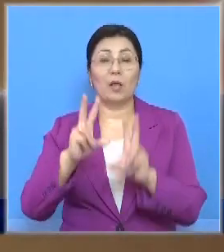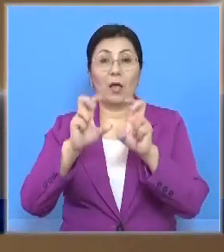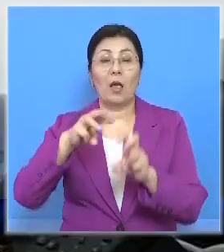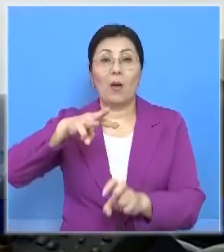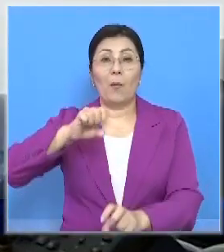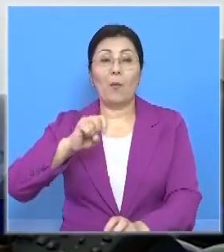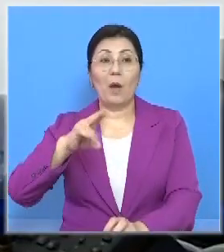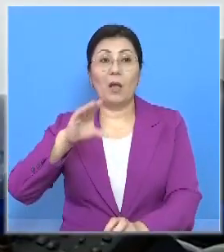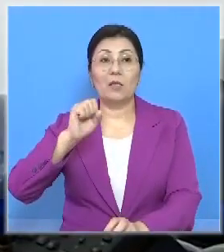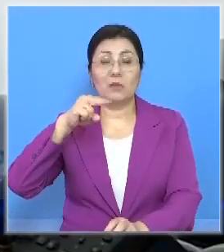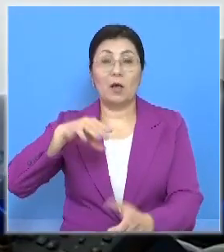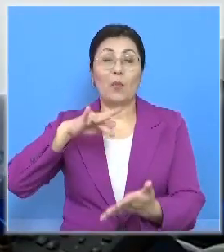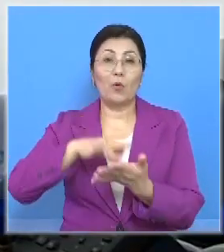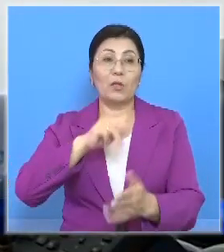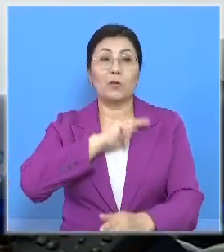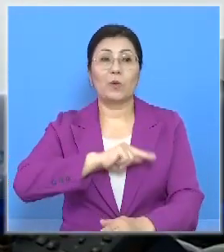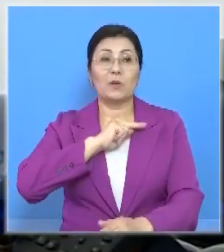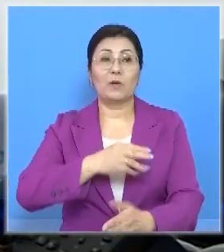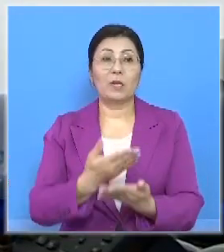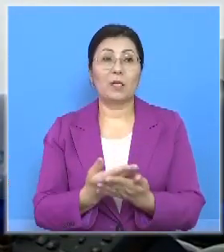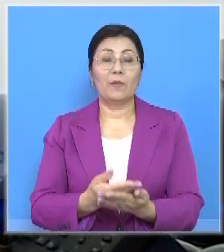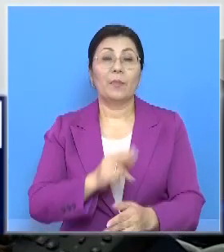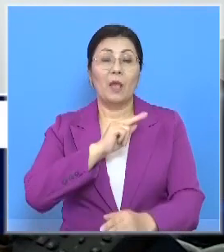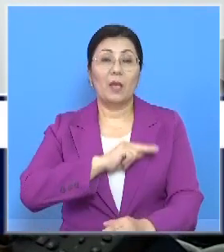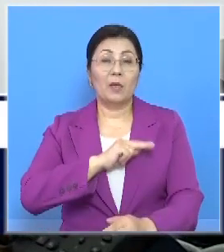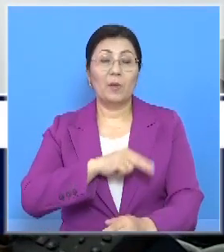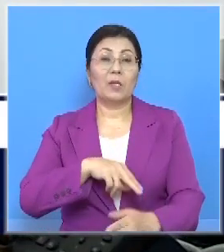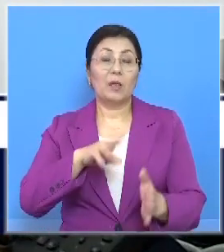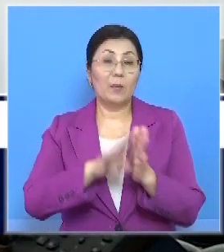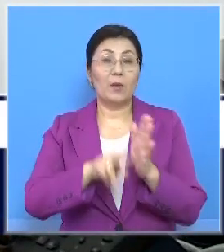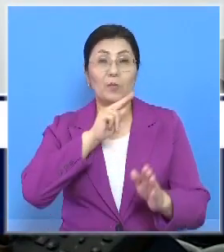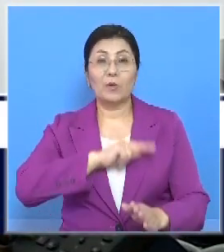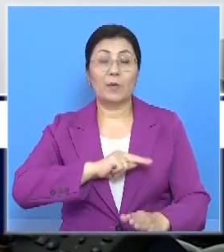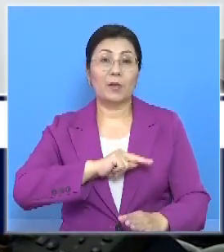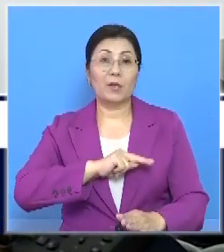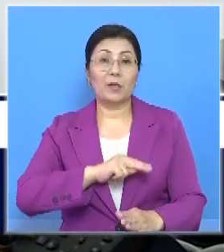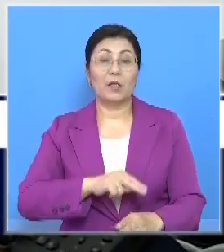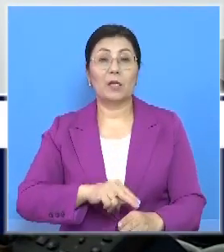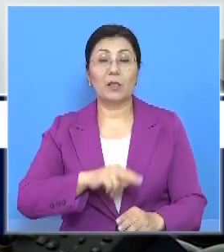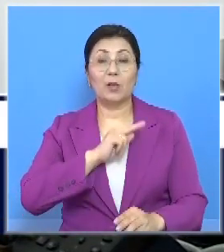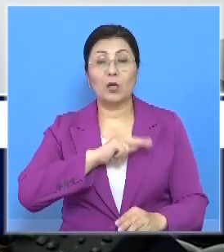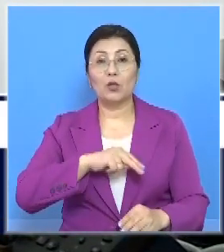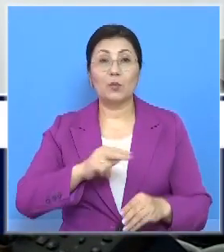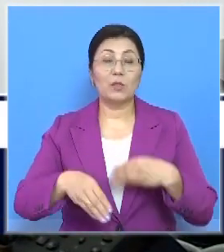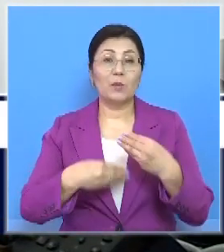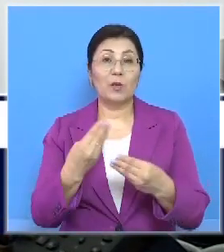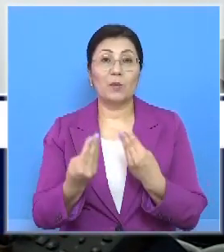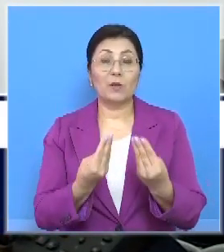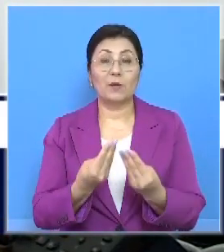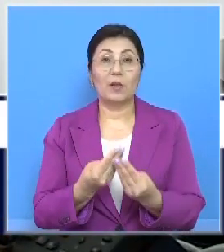жұмыс істейді. Еңбек нарығындағы бос жұмыстар орындарына жұмыссыздарды орналастыру, регионалдық карталарды